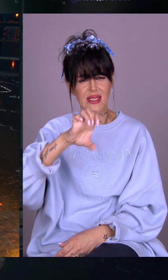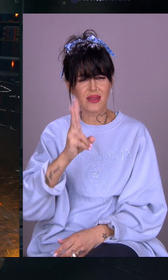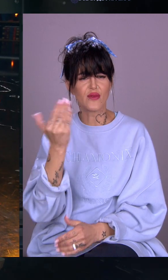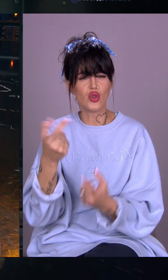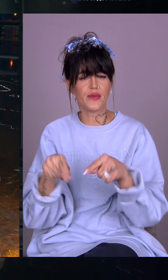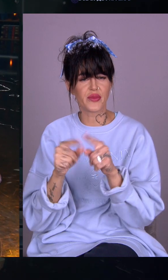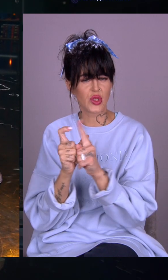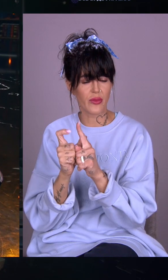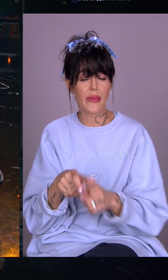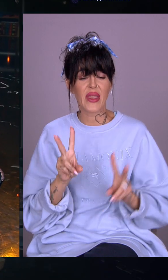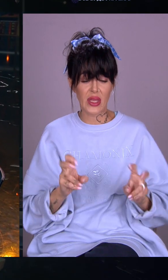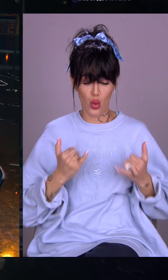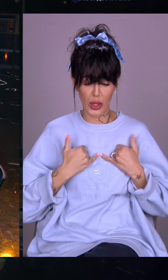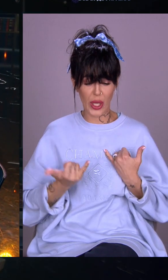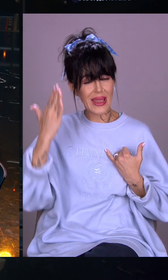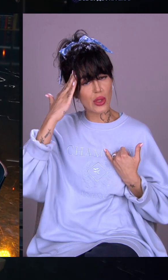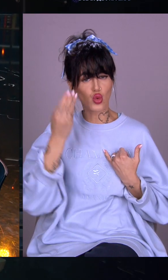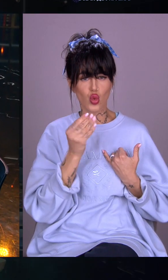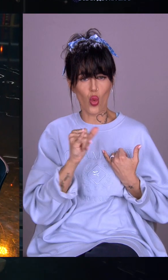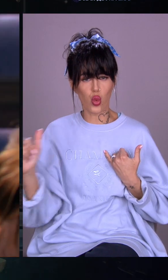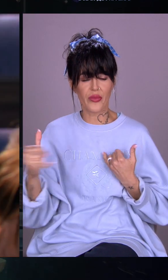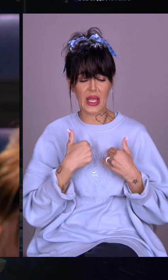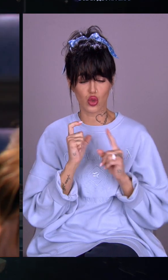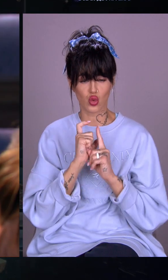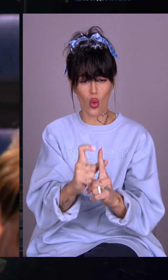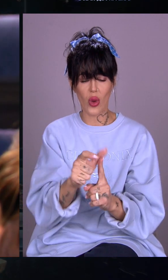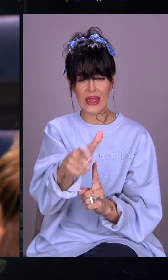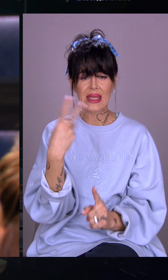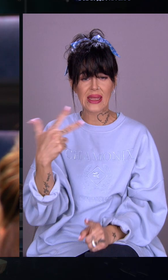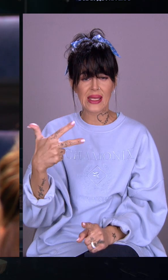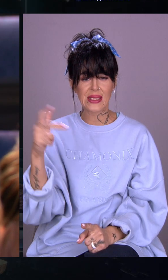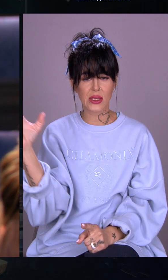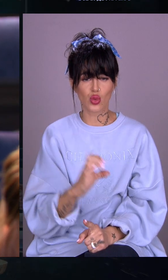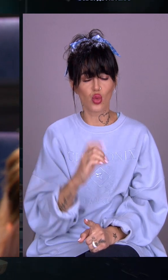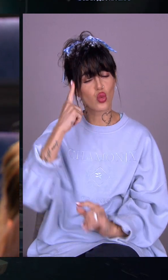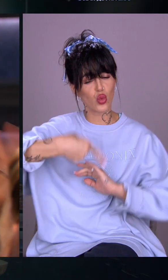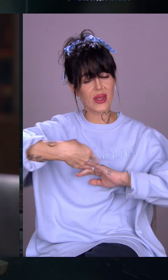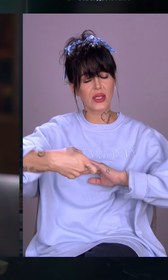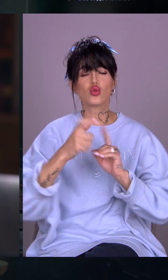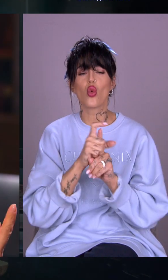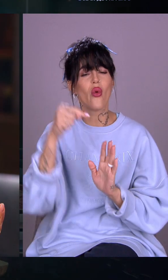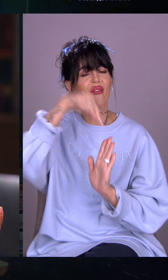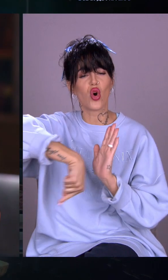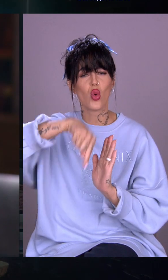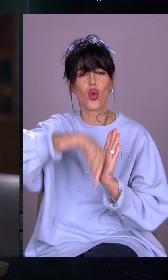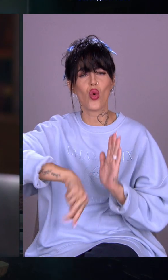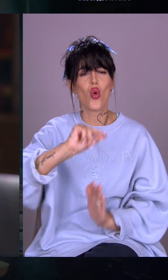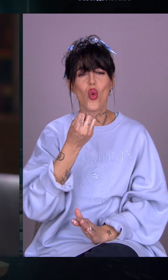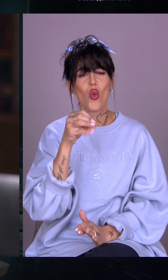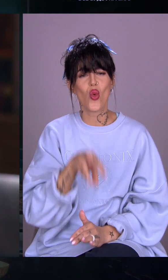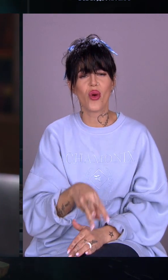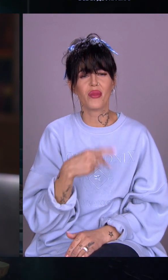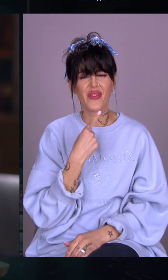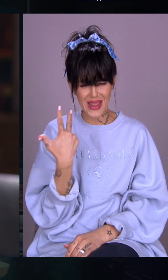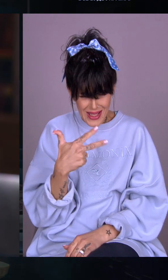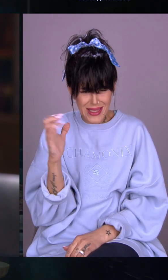інтелектуальне шоу. Я буду вам казати слова. Вам треба за 30 секунд дізнатися, вгадати, згадати. 30 секунд з ними? Ти